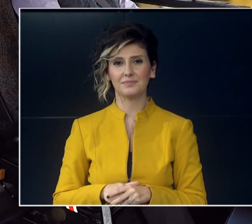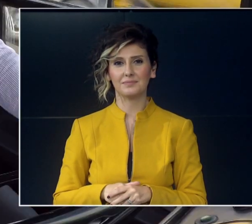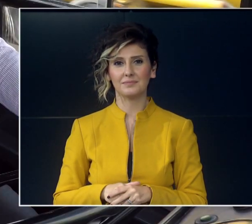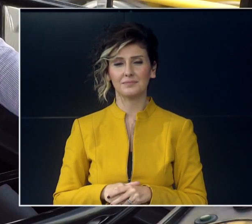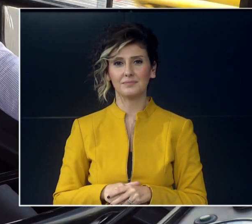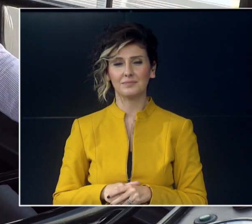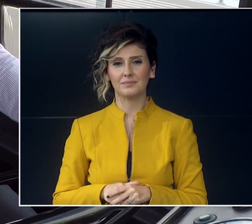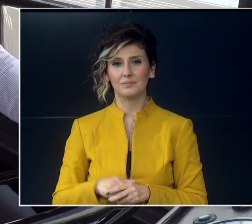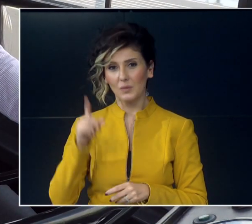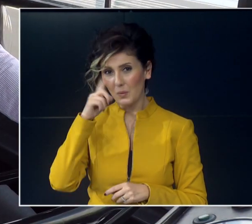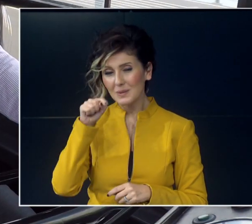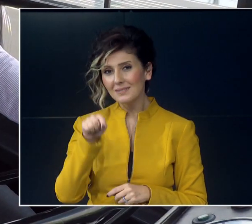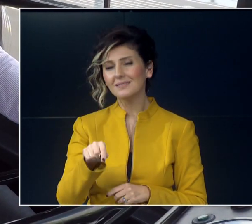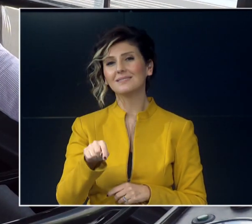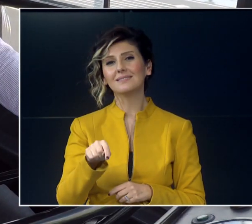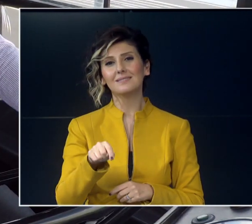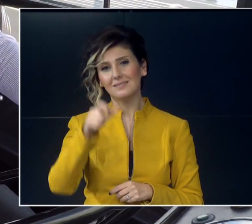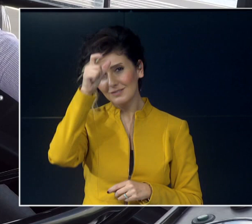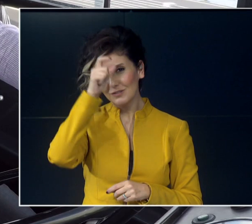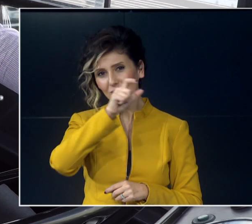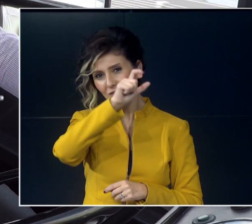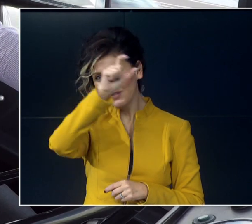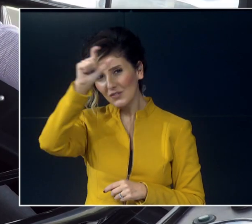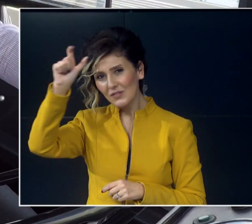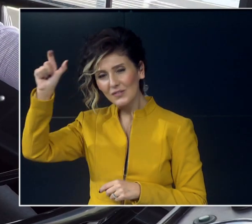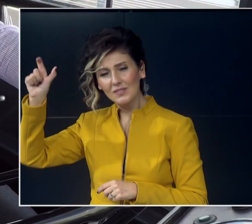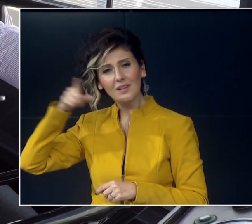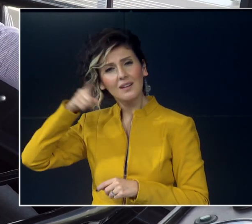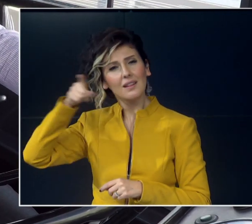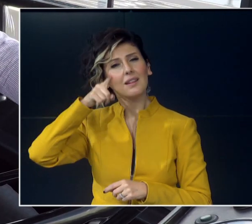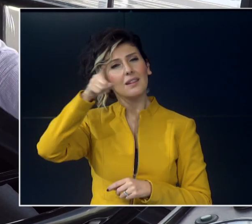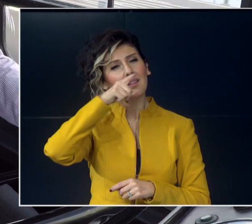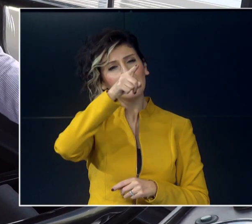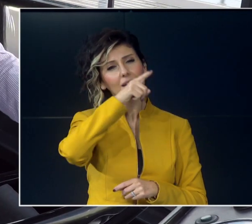O vesileyle Türkiye'nin her tarafına